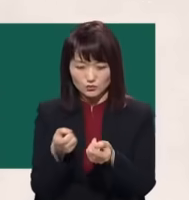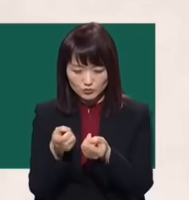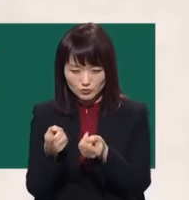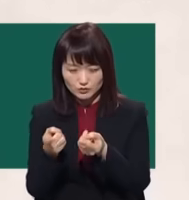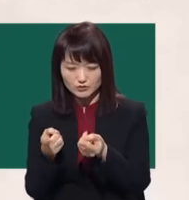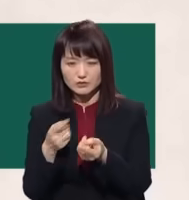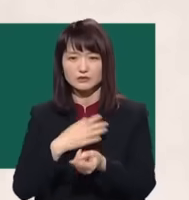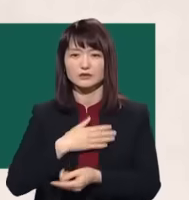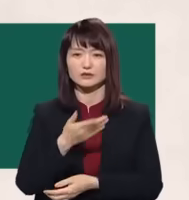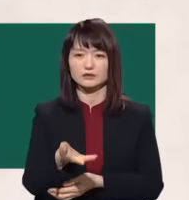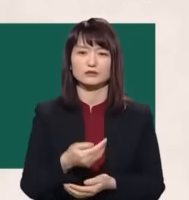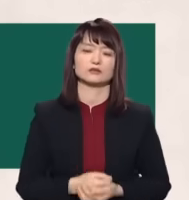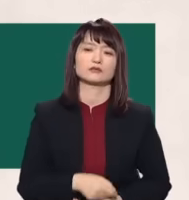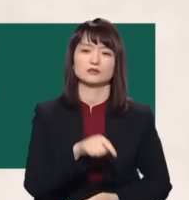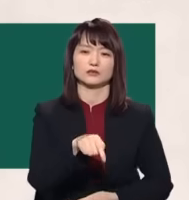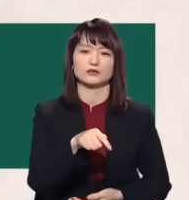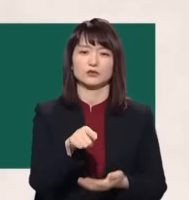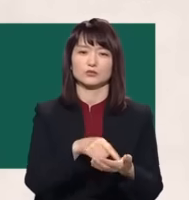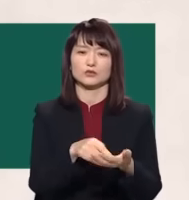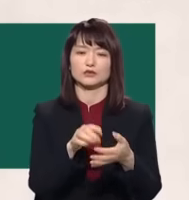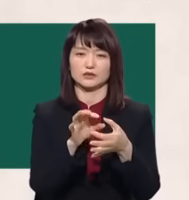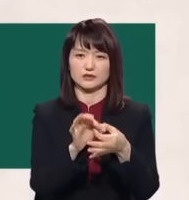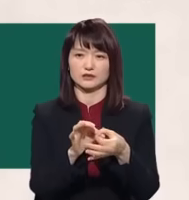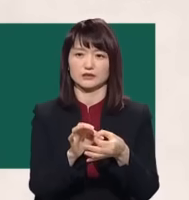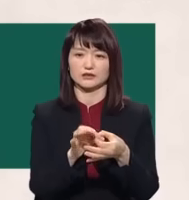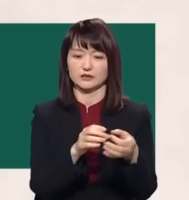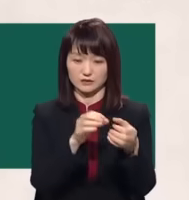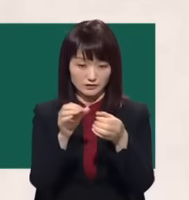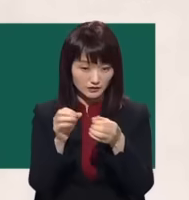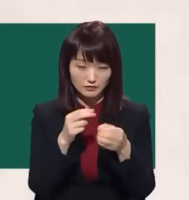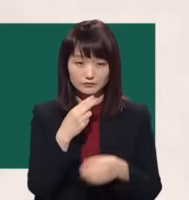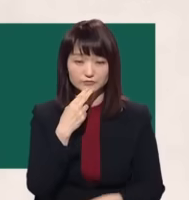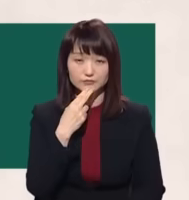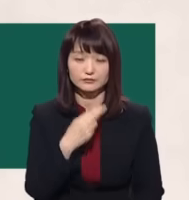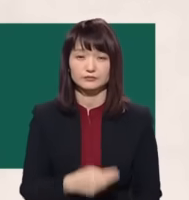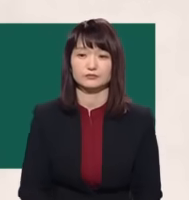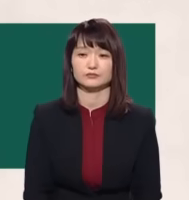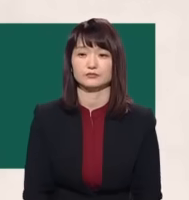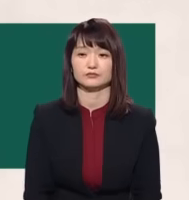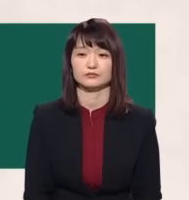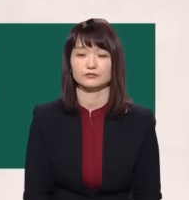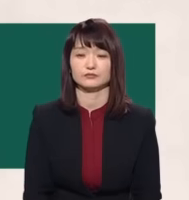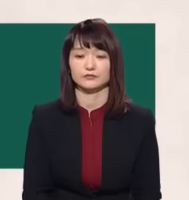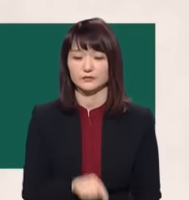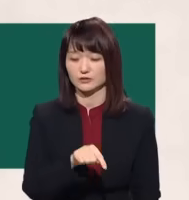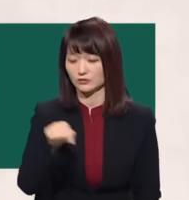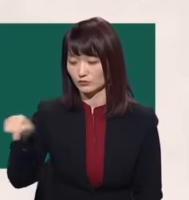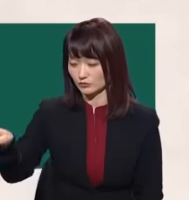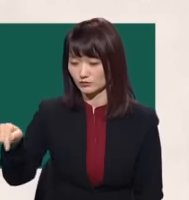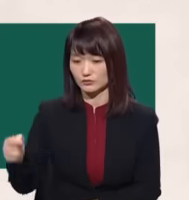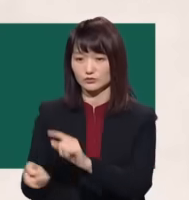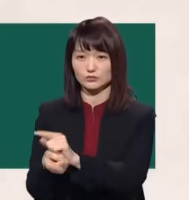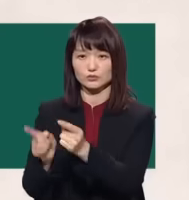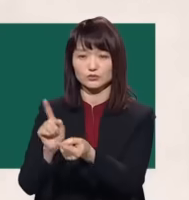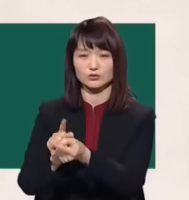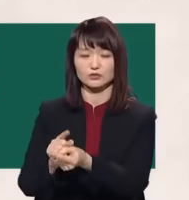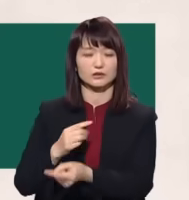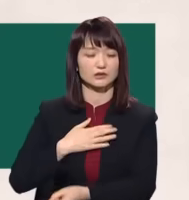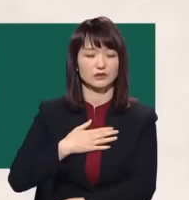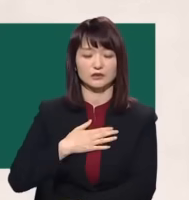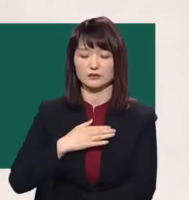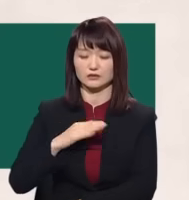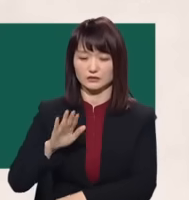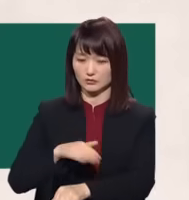메이크숍에서는 보상 관련돼가지고 우리가 논의를 해본 적이 없다. 이런 식으로 계속 서로가 이렇게 소위 그 핑퐁을